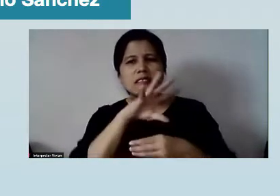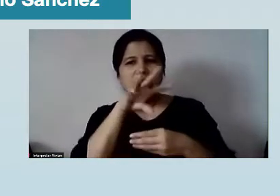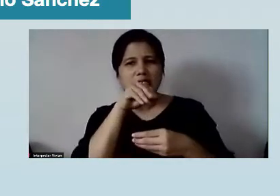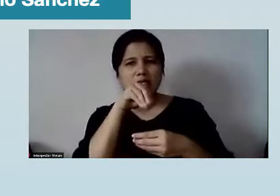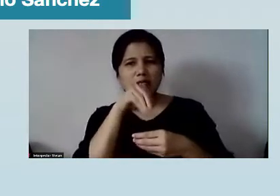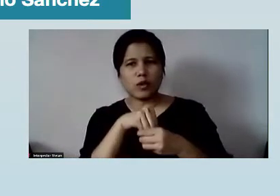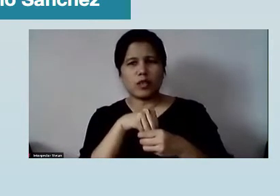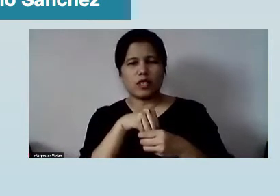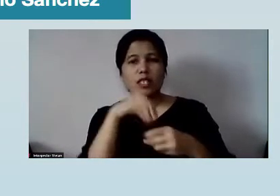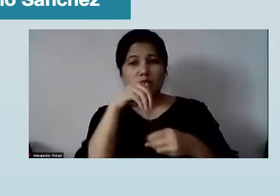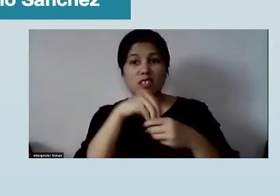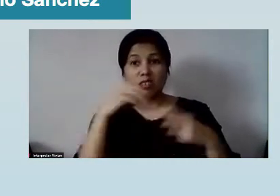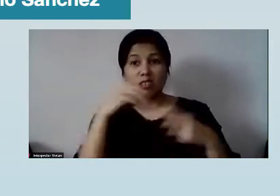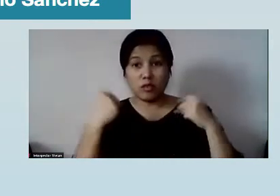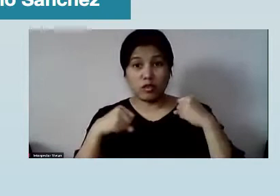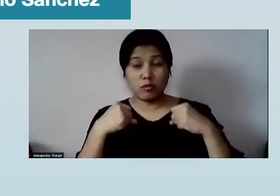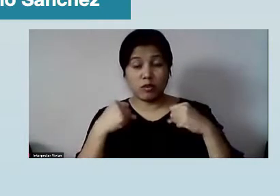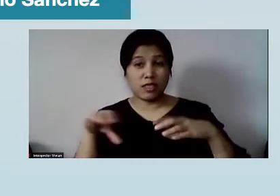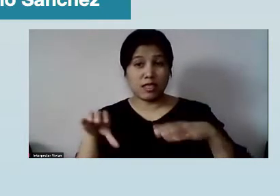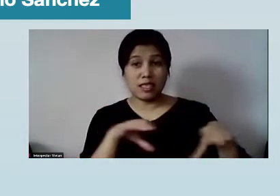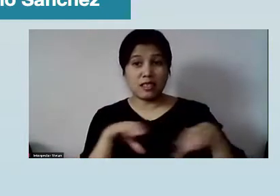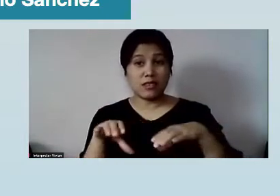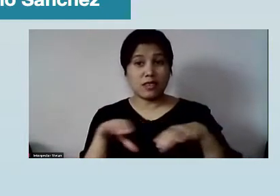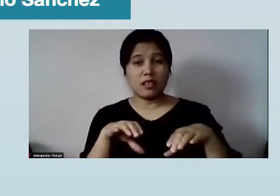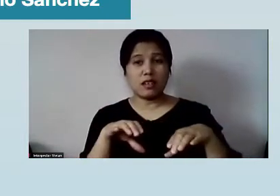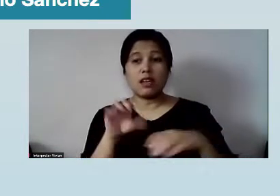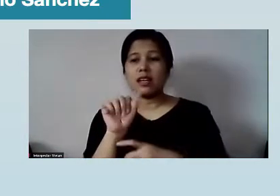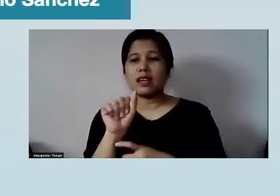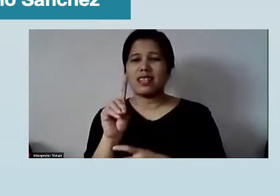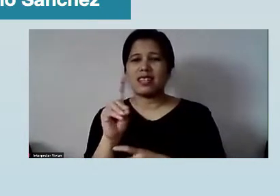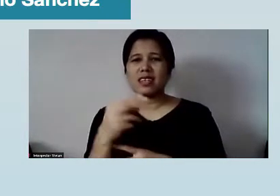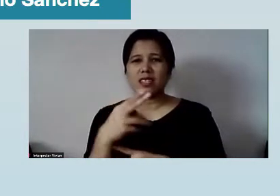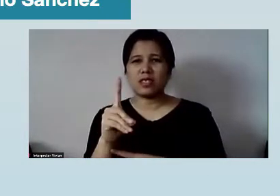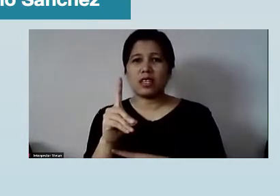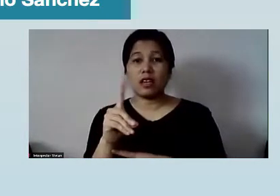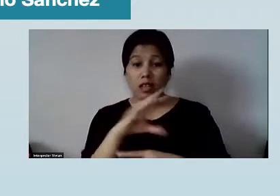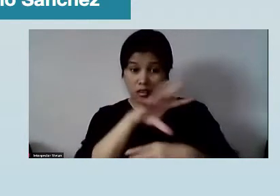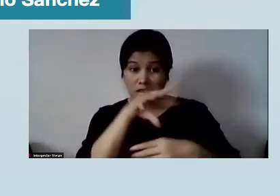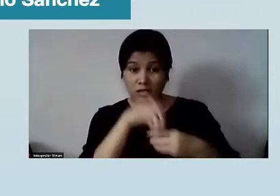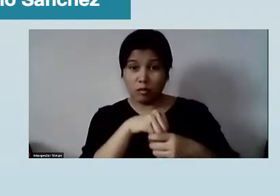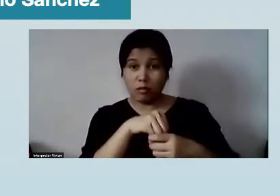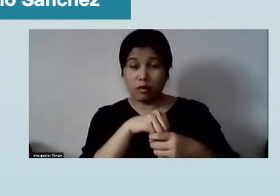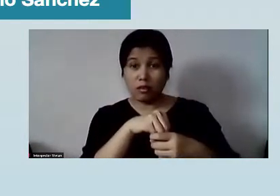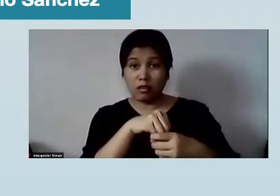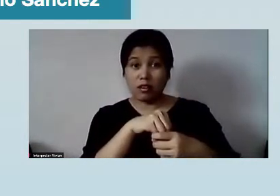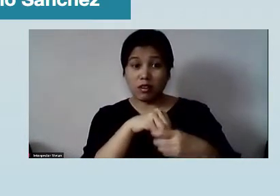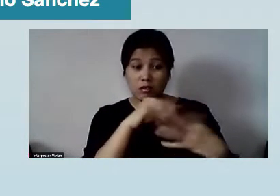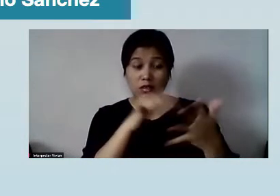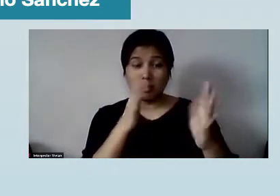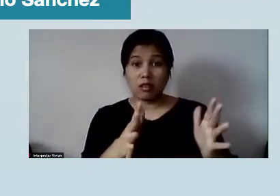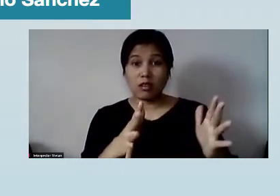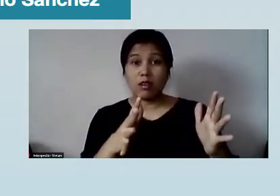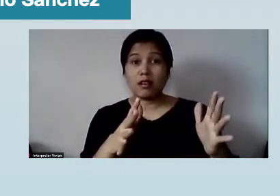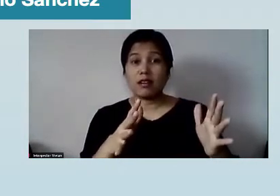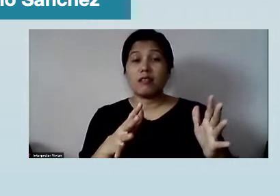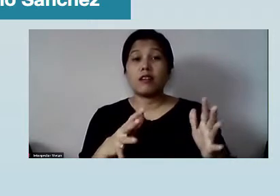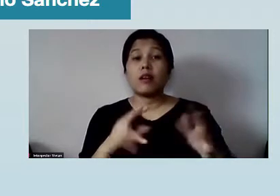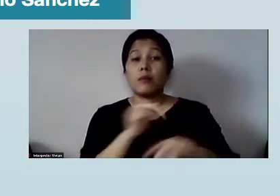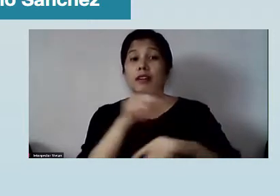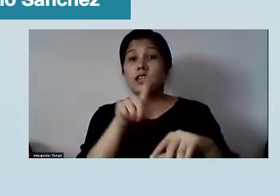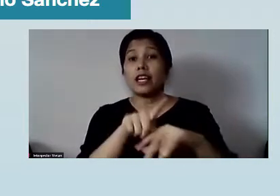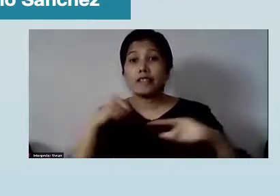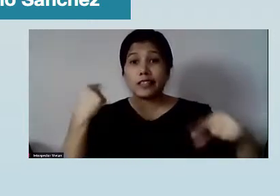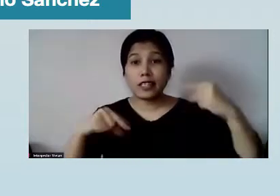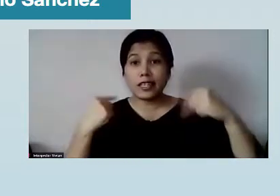mga sports activities natin. For example, ADHD, napapasama ba yung mga estudyante dyan sa mga palarong pambansa?